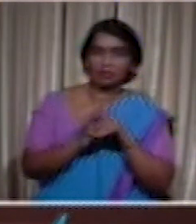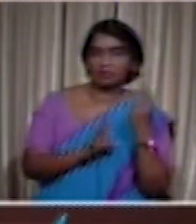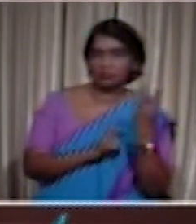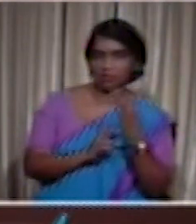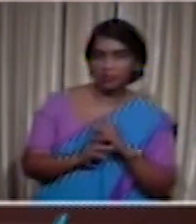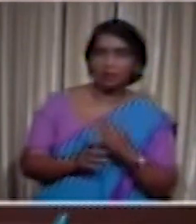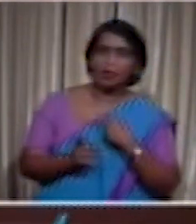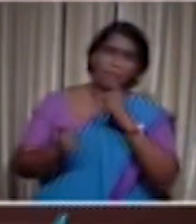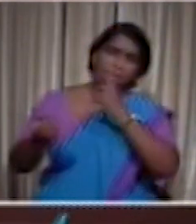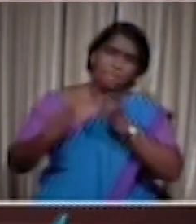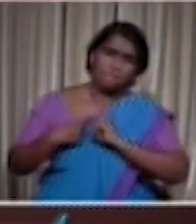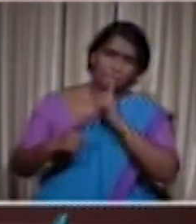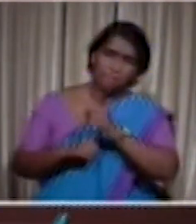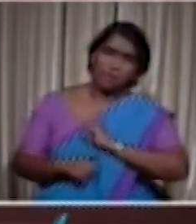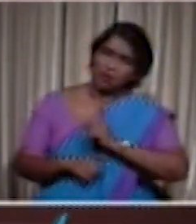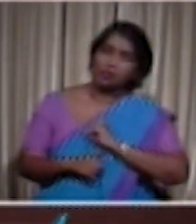बेनुंगा